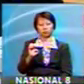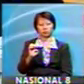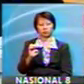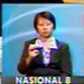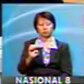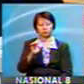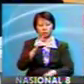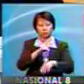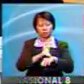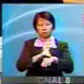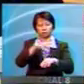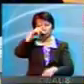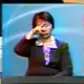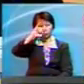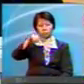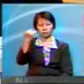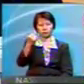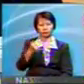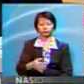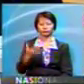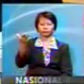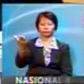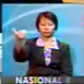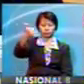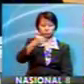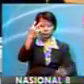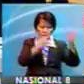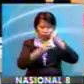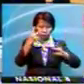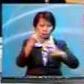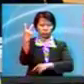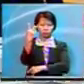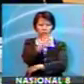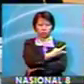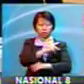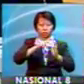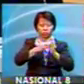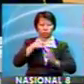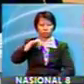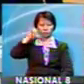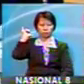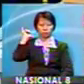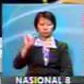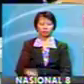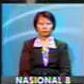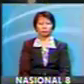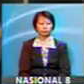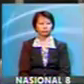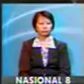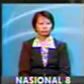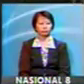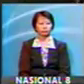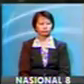Al Nahyan di Seri Perdana Putrajaya. Sheikh Abdullah dalam rangka lawatan rasmi 2 hari bermula semalam.